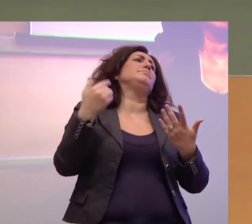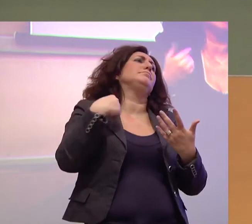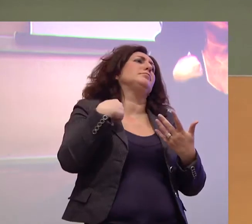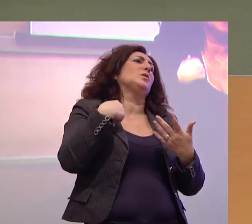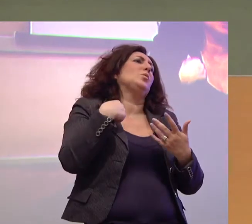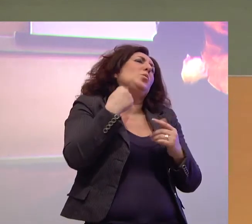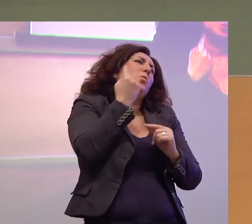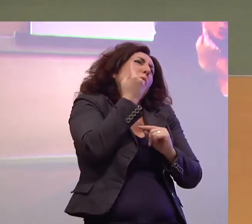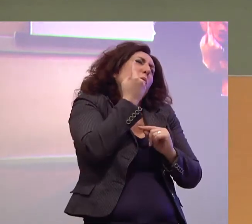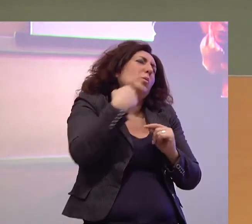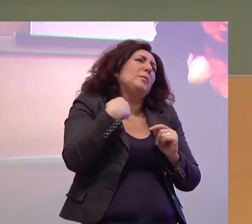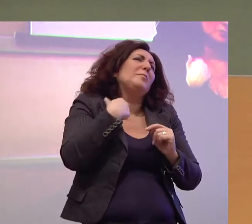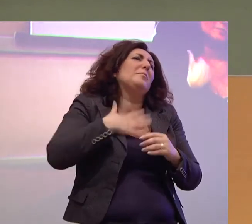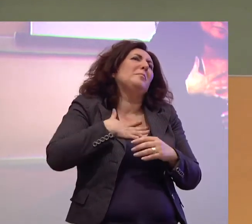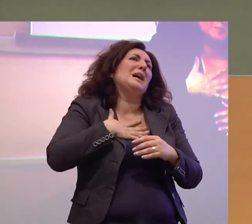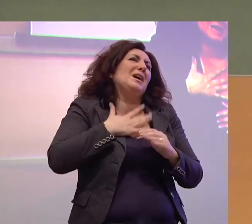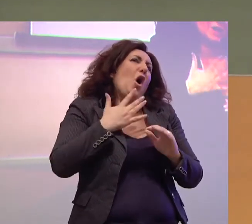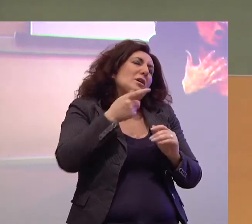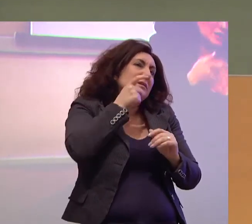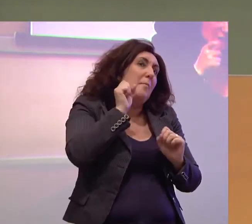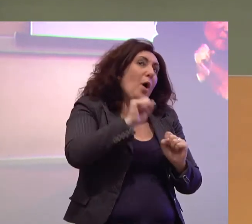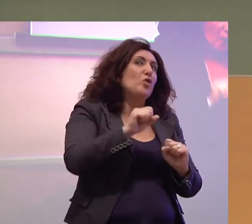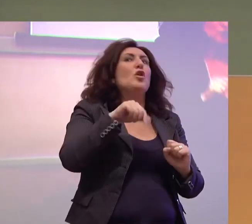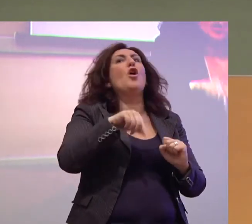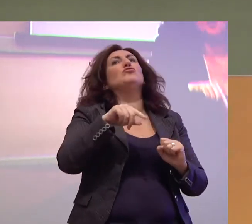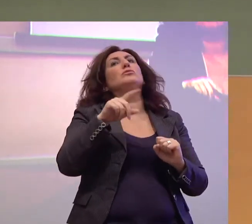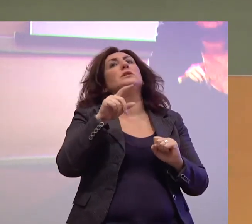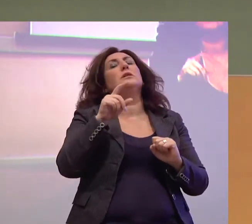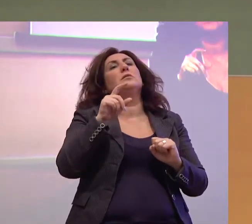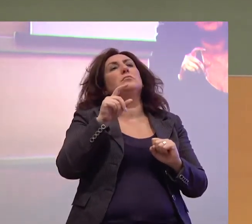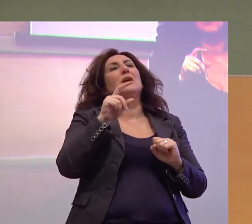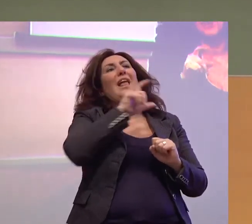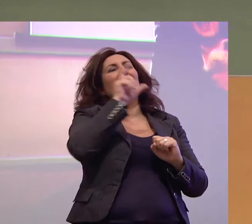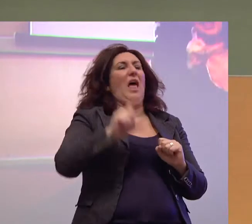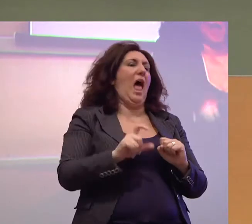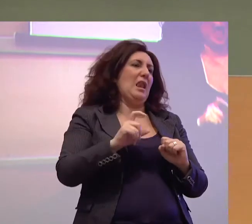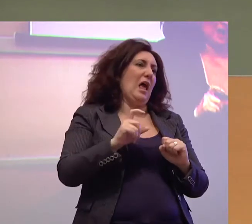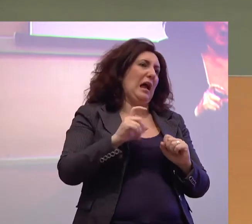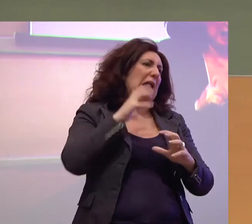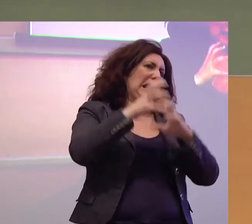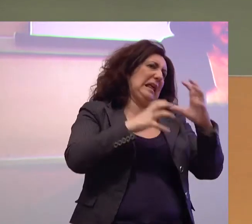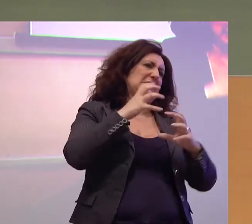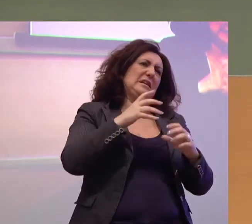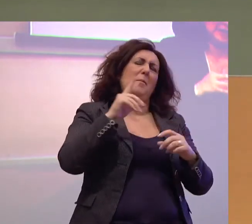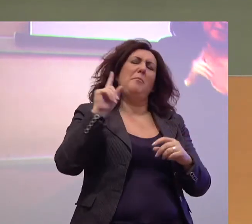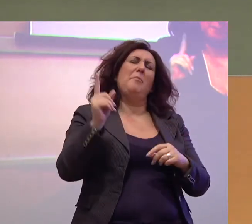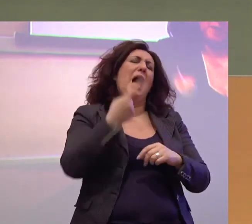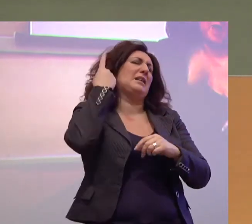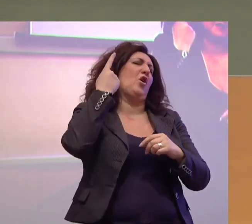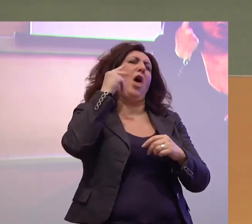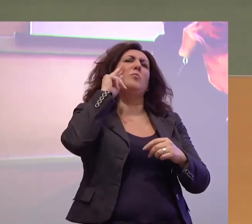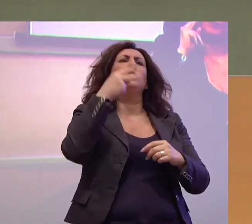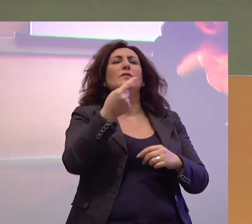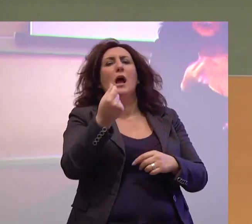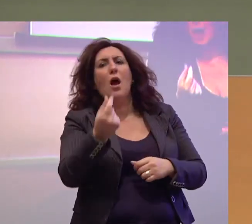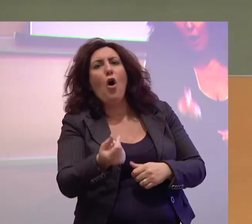considerazione se me lo consentite, io penso che oggi la nazione sta attraversando un momento di crisi particolarissimo dal punto di vista economico,